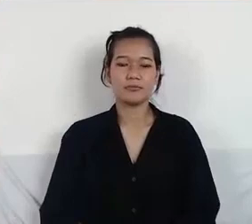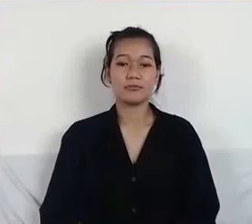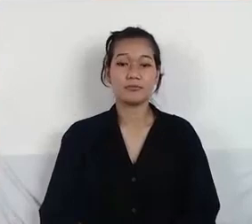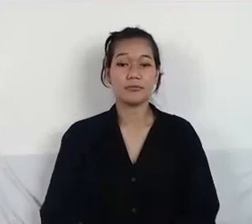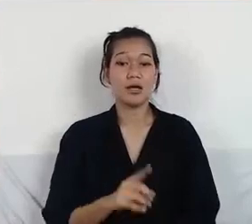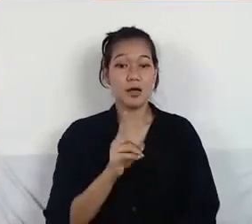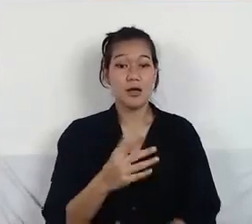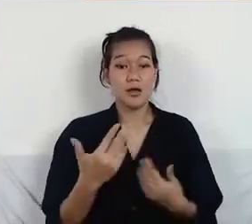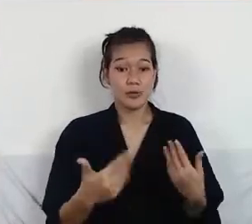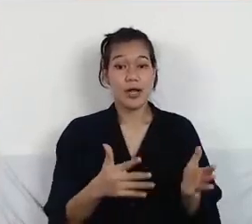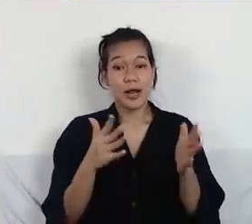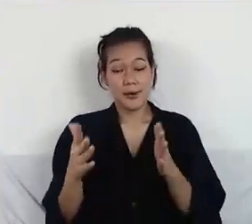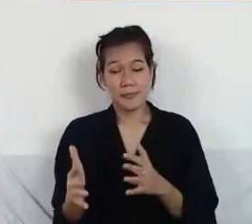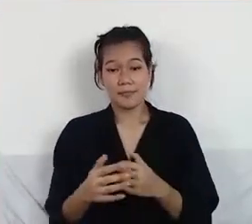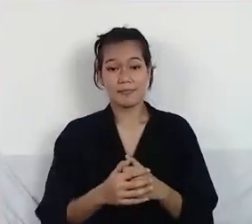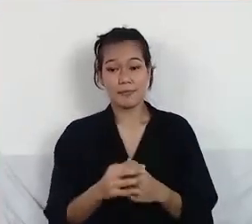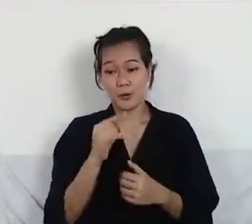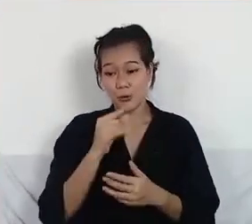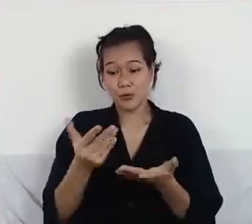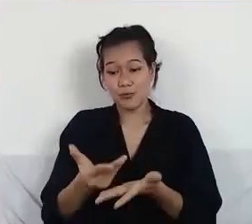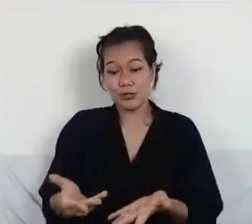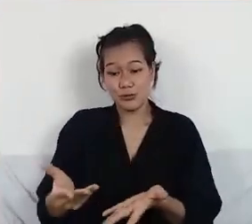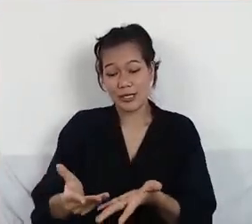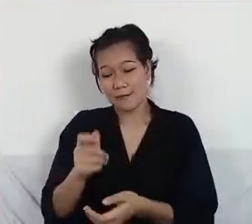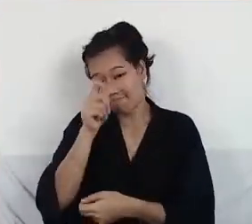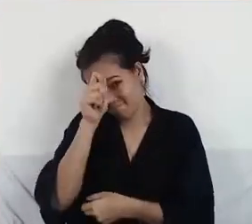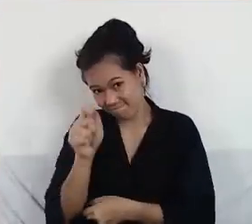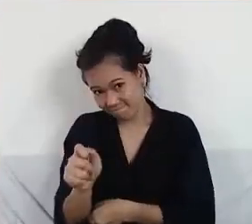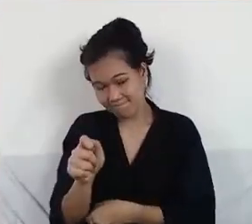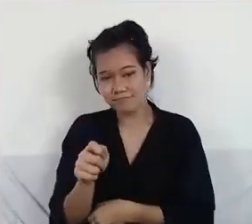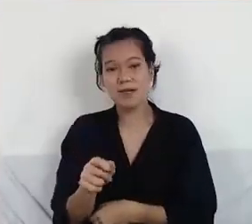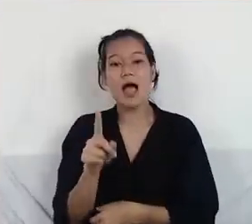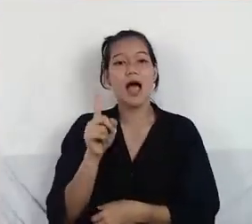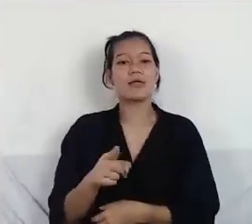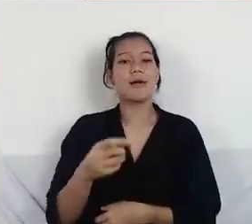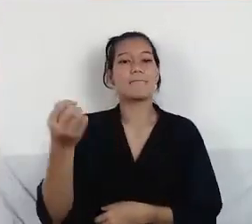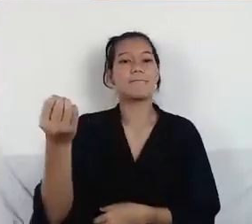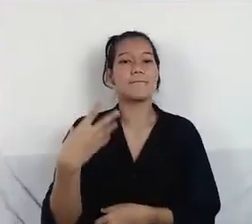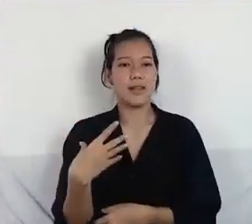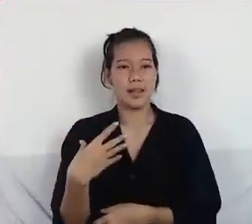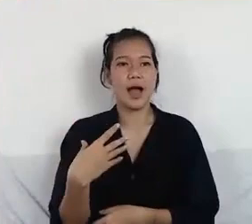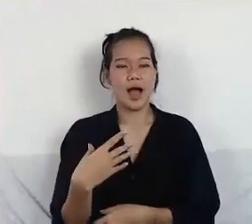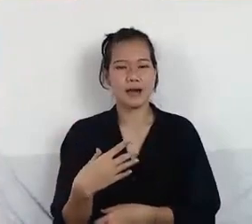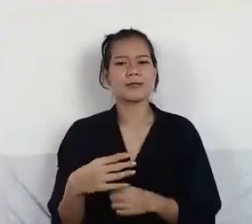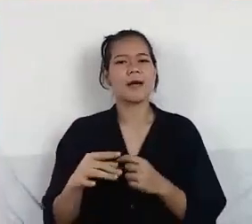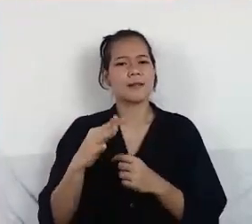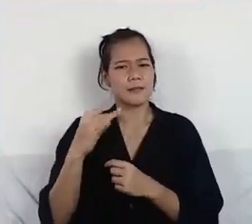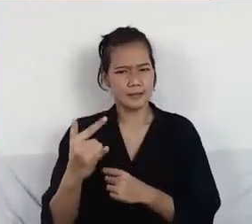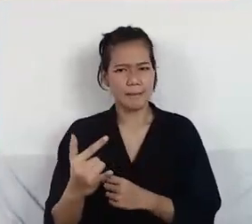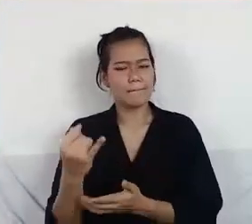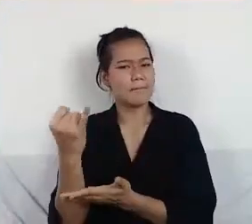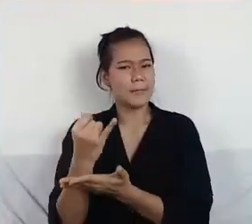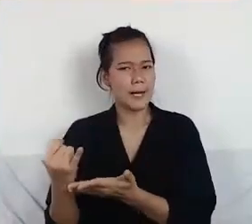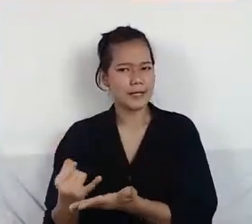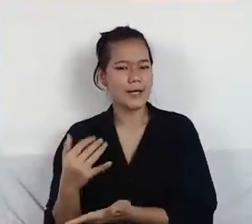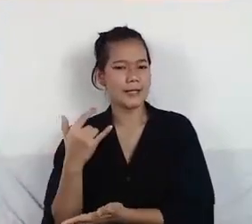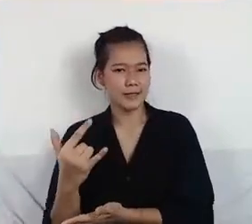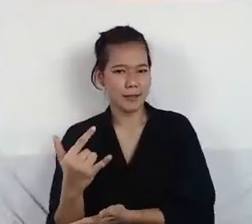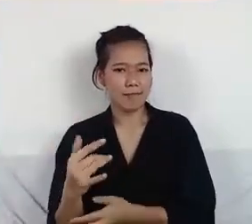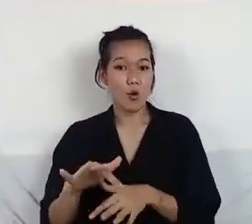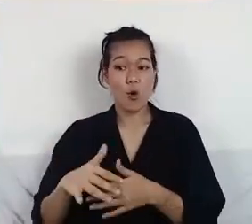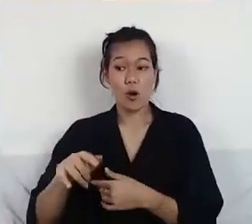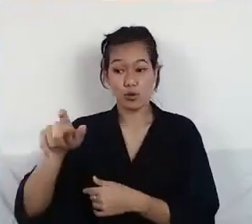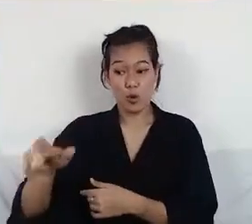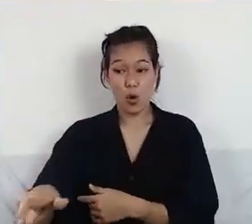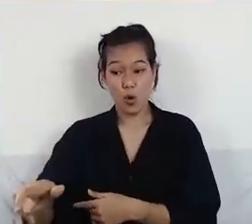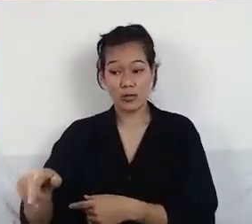Dan kemudian saudaraku, dalam rangka adab juga disebutkan di sana. Tetap berkarya. Kalaupun kamu ditolak di